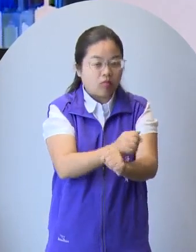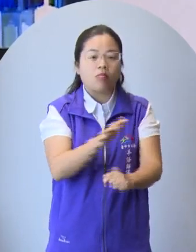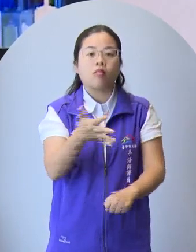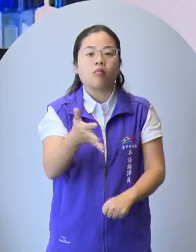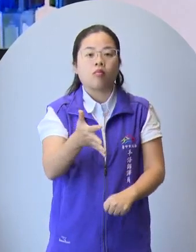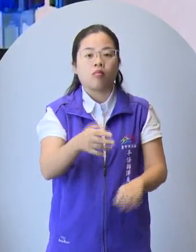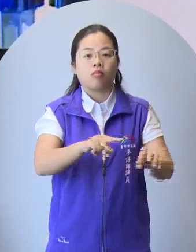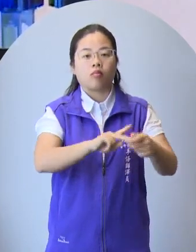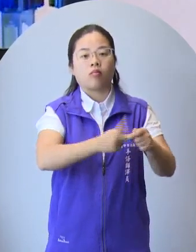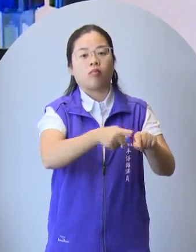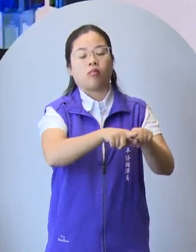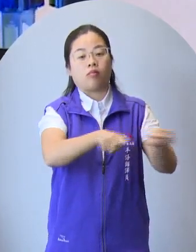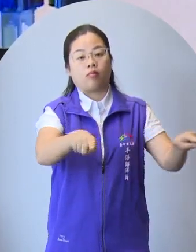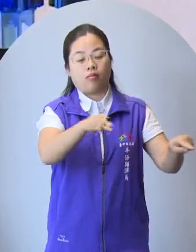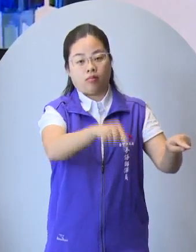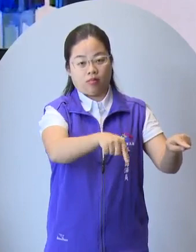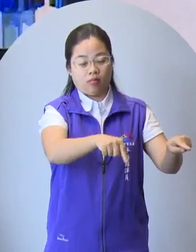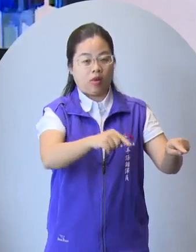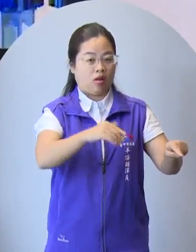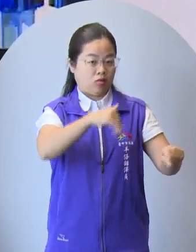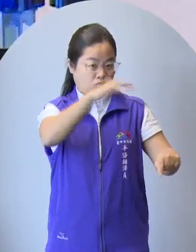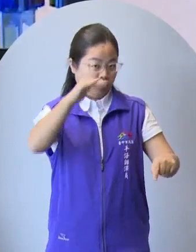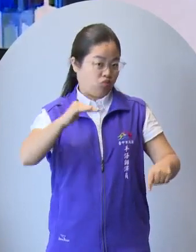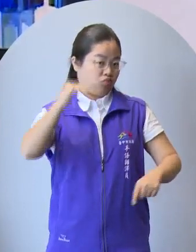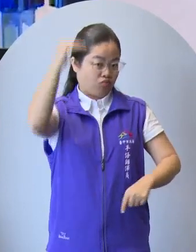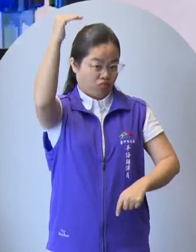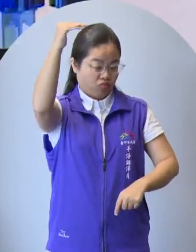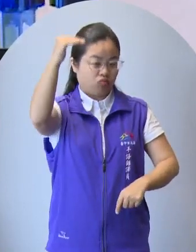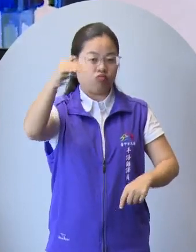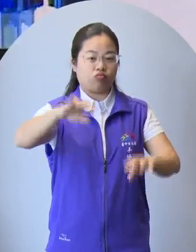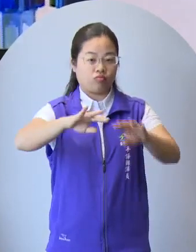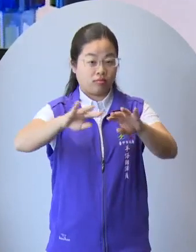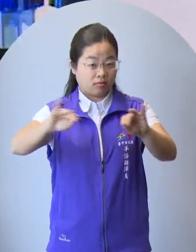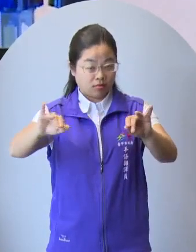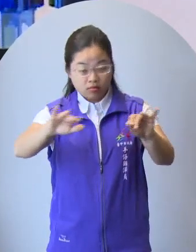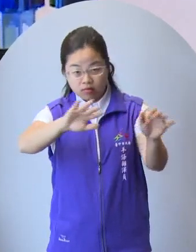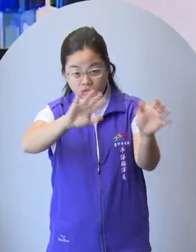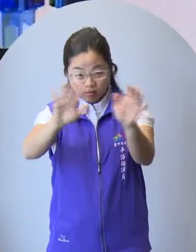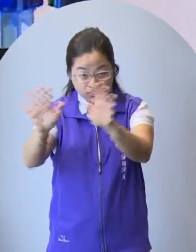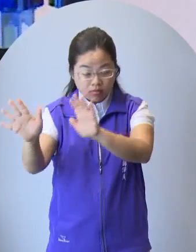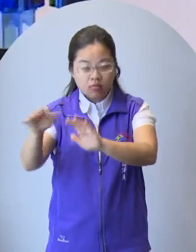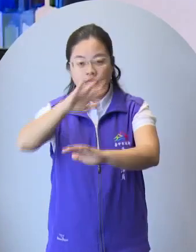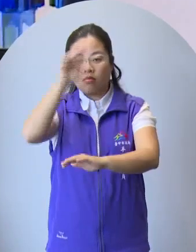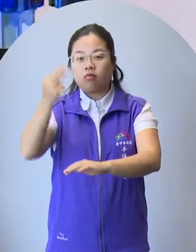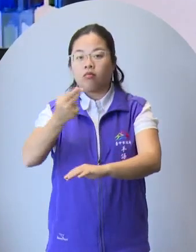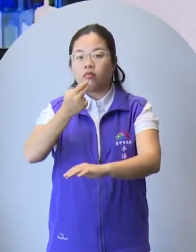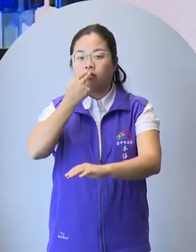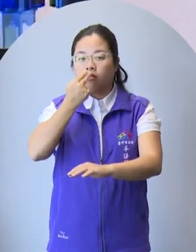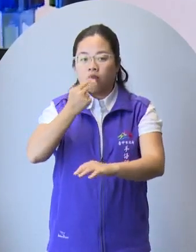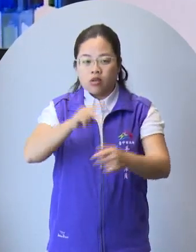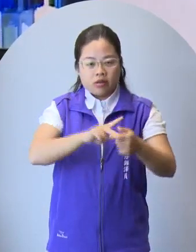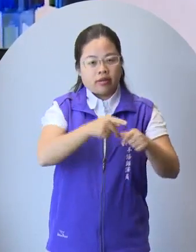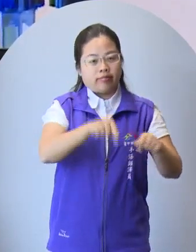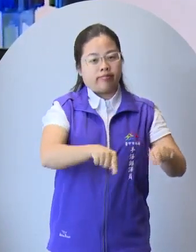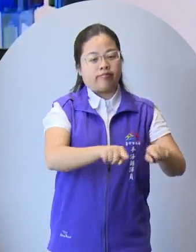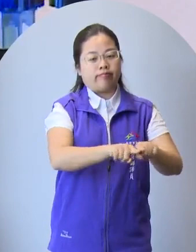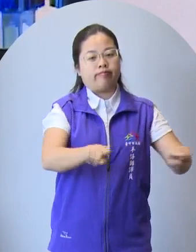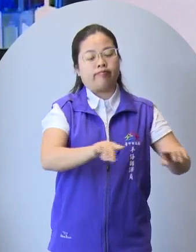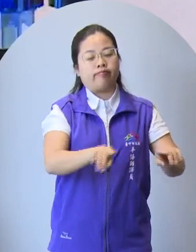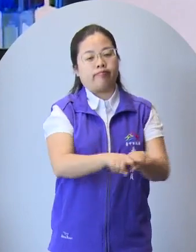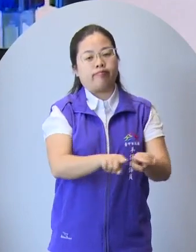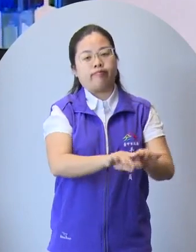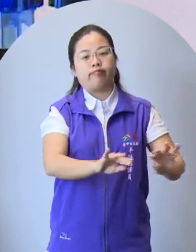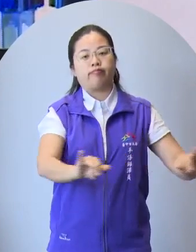呢它这个位盖高山，那它的地形地貌气候有时候跟平地不太一